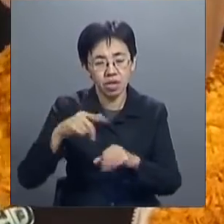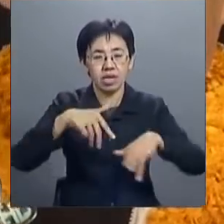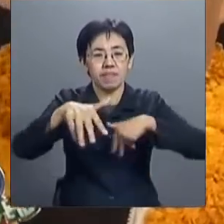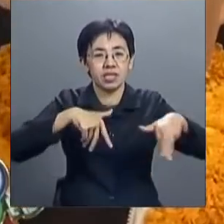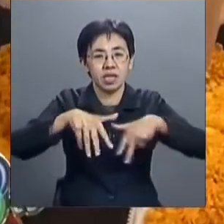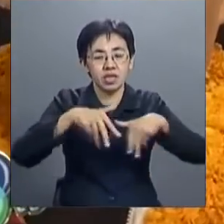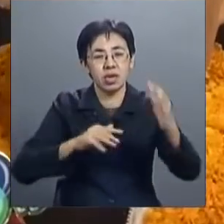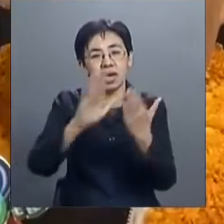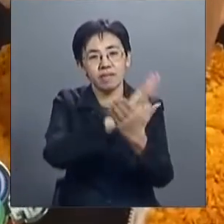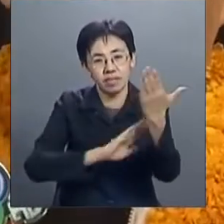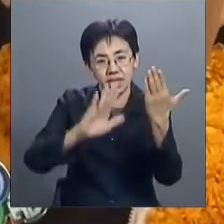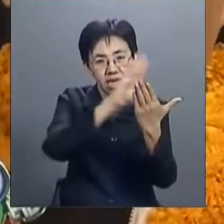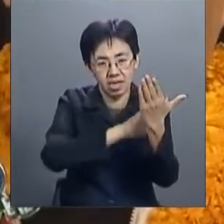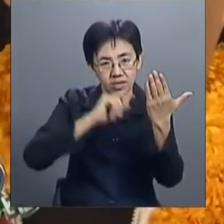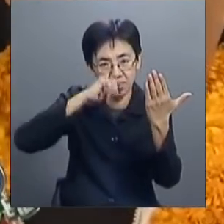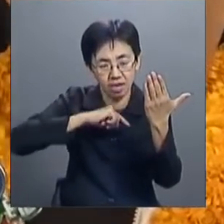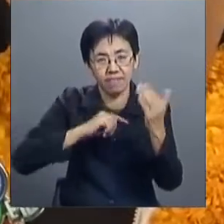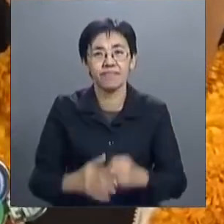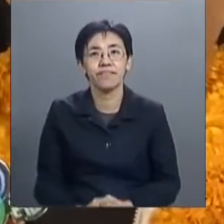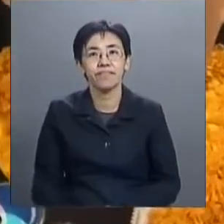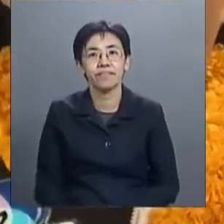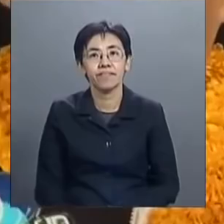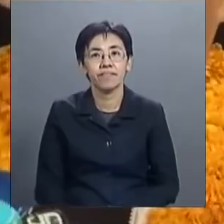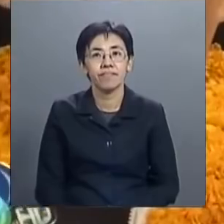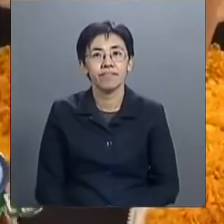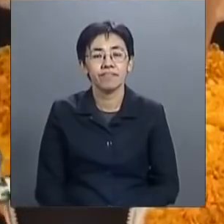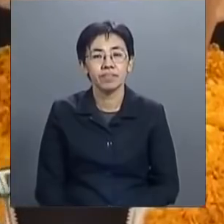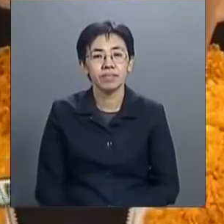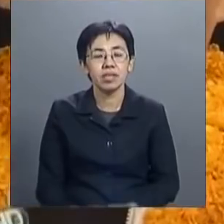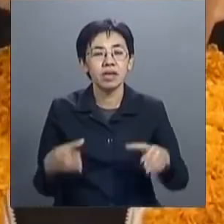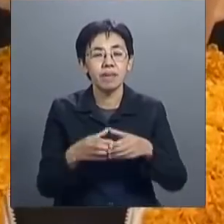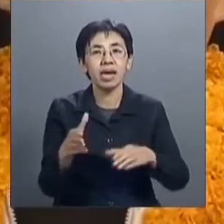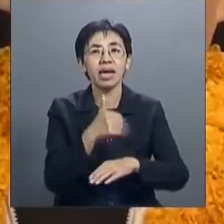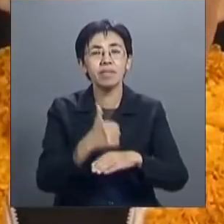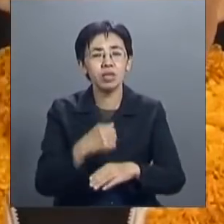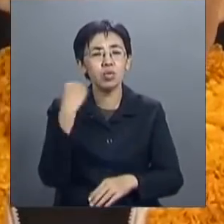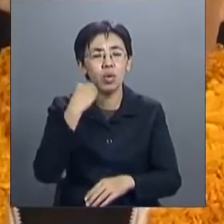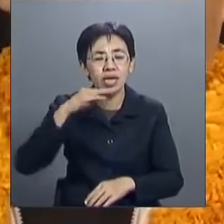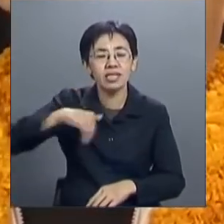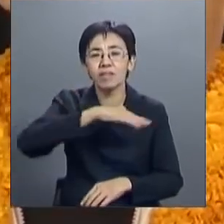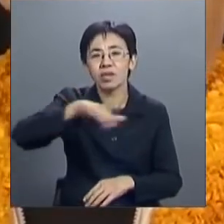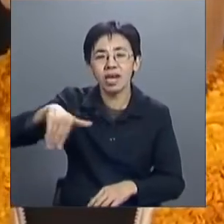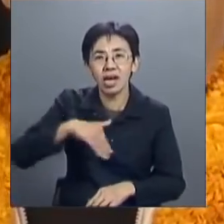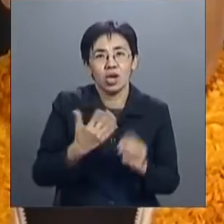นแล้วก็ประเทศไทยนะครับของเรานะครับในฐานะพรรคการเมืองทุกคนนะครับ